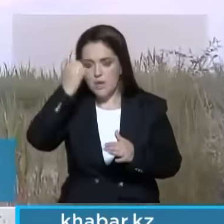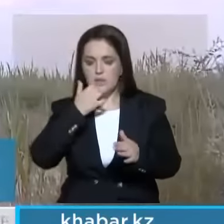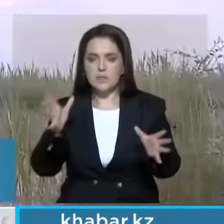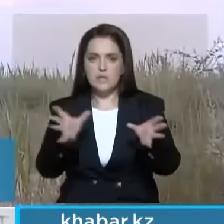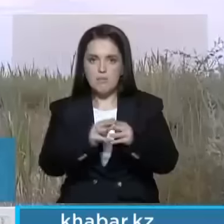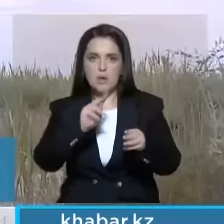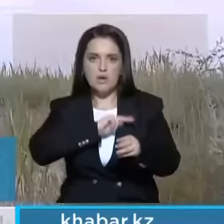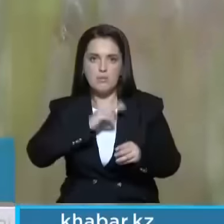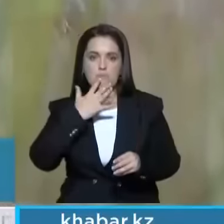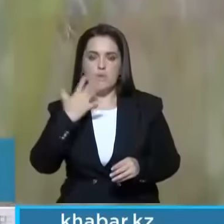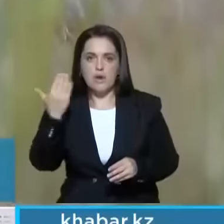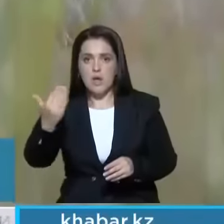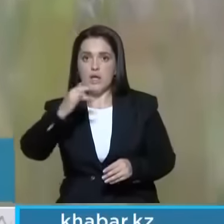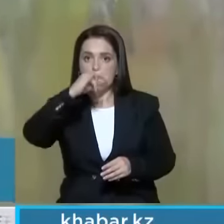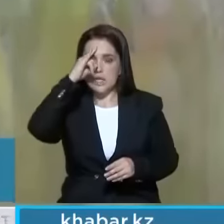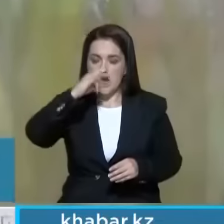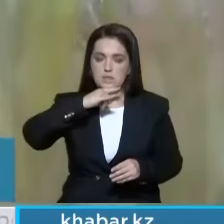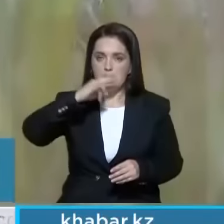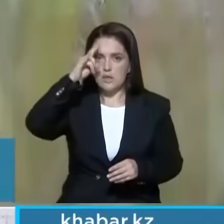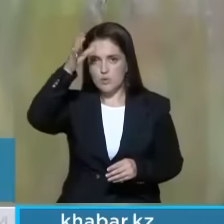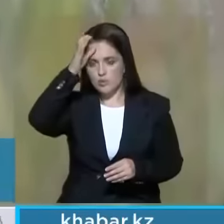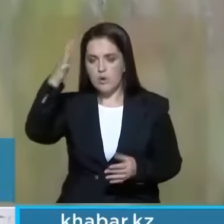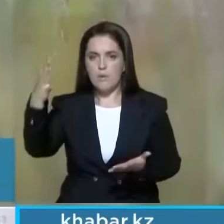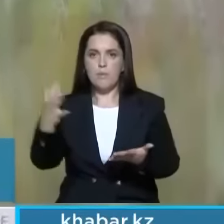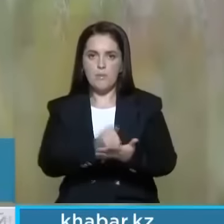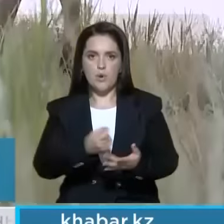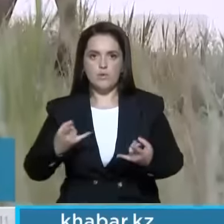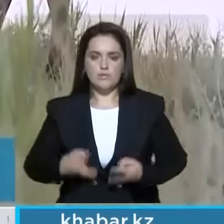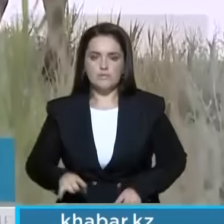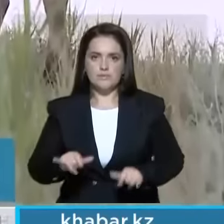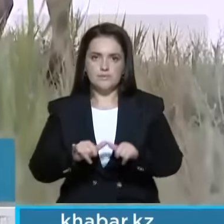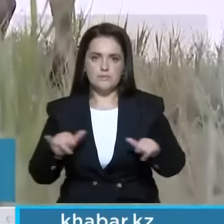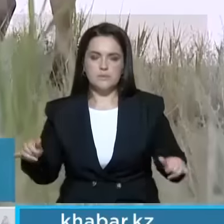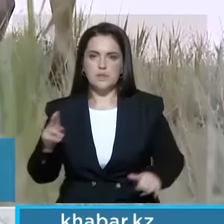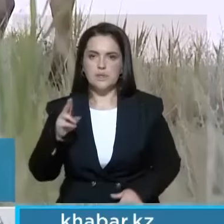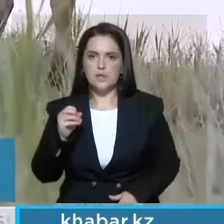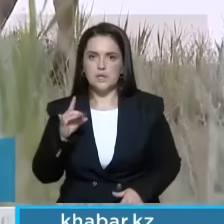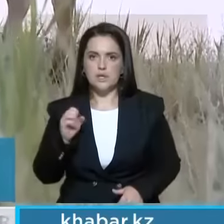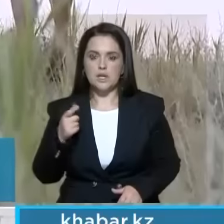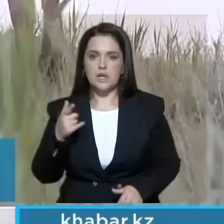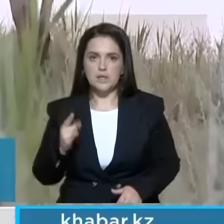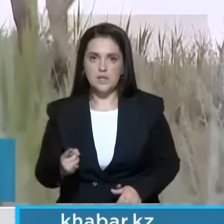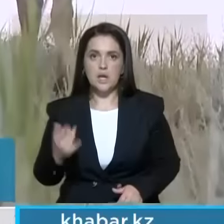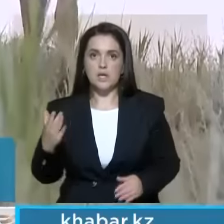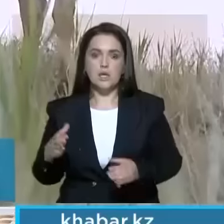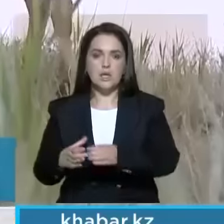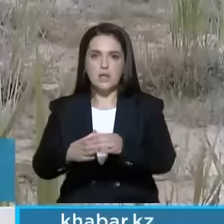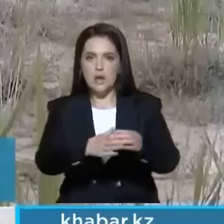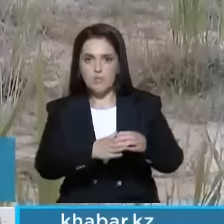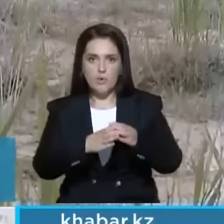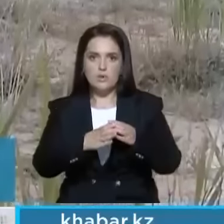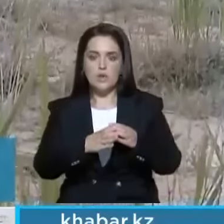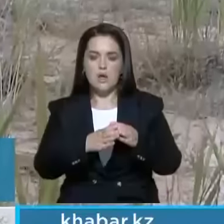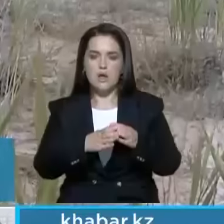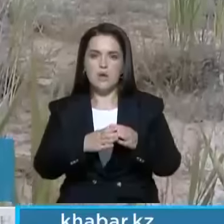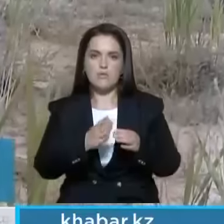иностранными коллегами, у казахстанских ученых получится восстановить популяцию краснокнижных кертагы, а их табуны спустя время, как и полтора